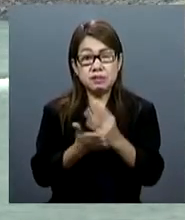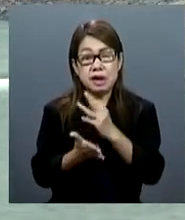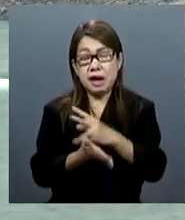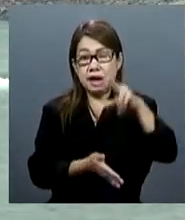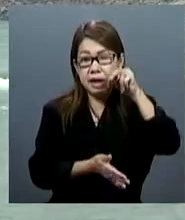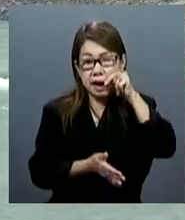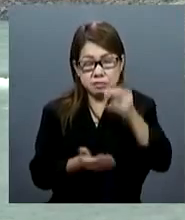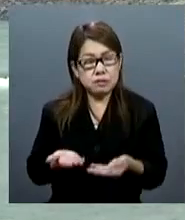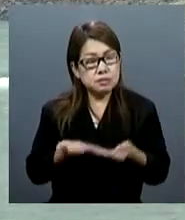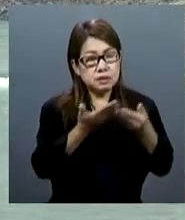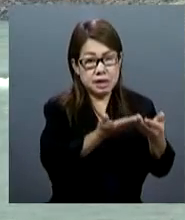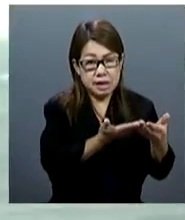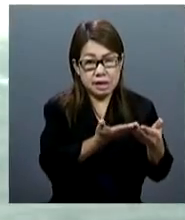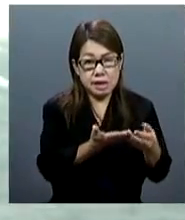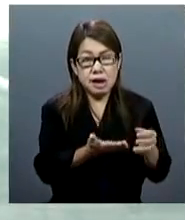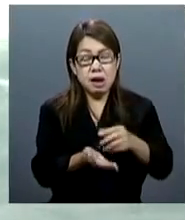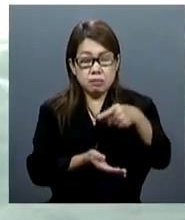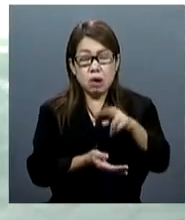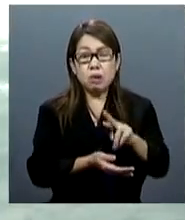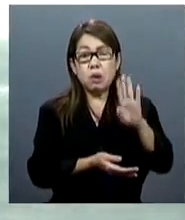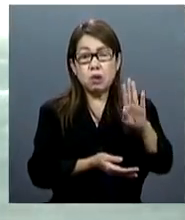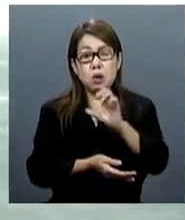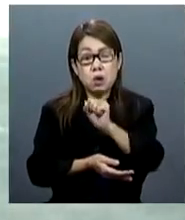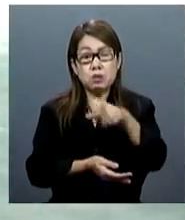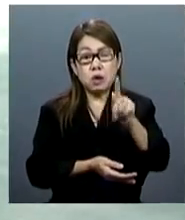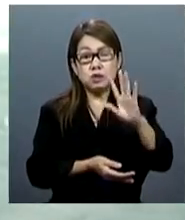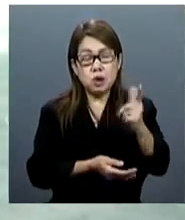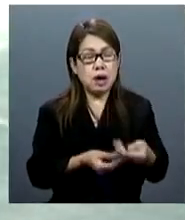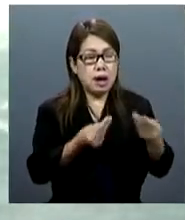พรบน้ำฉบับสปช.ให้คณะรัฐมนตรีเห็นชอบ